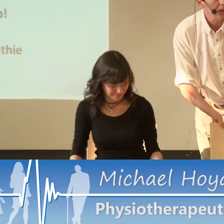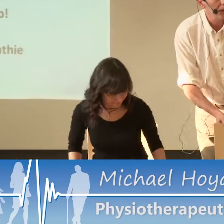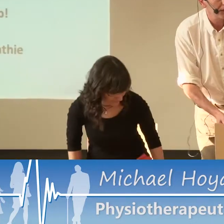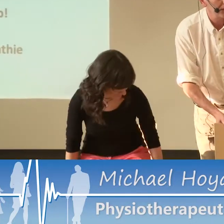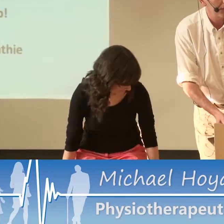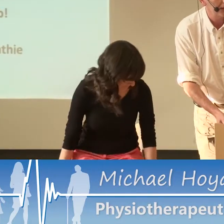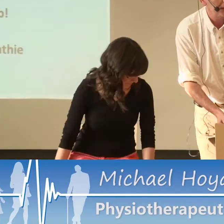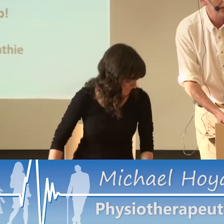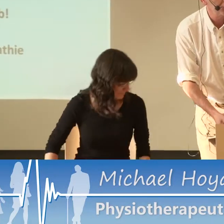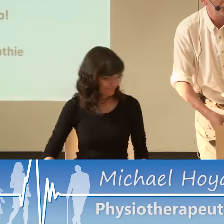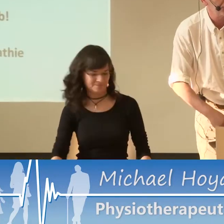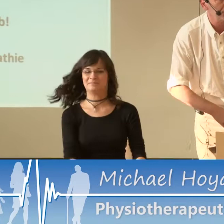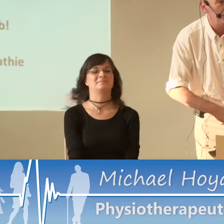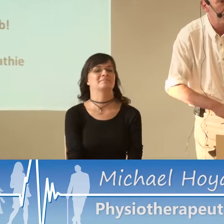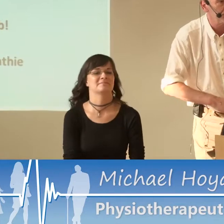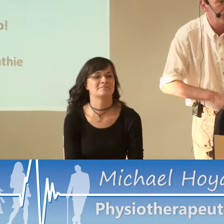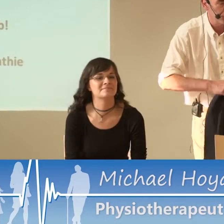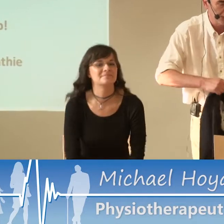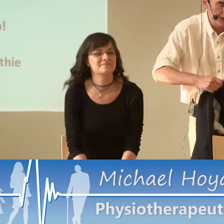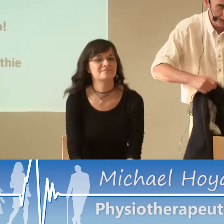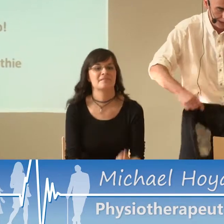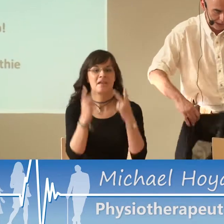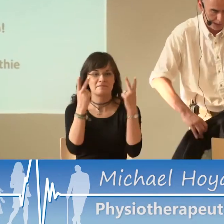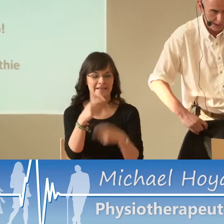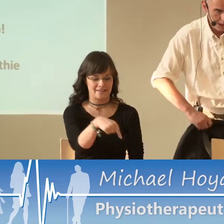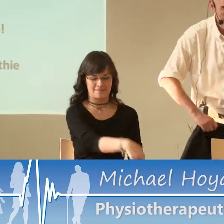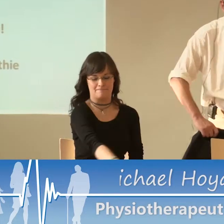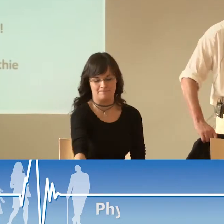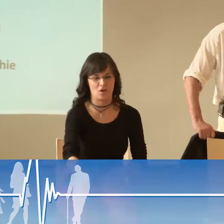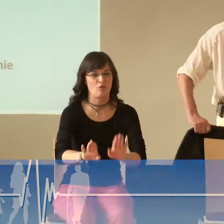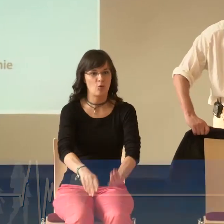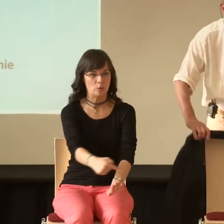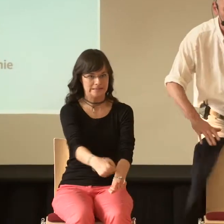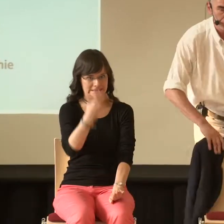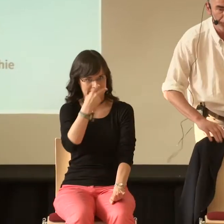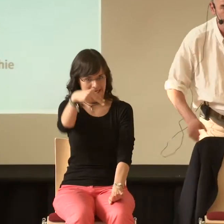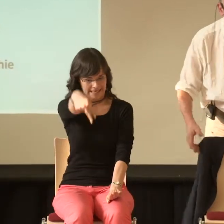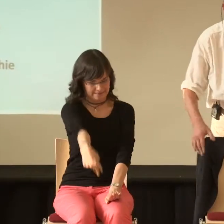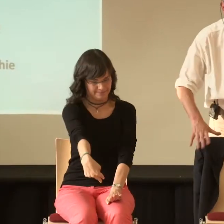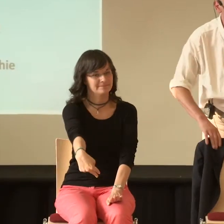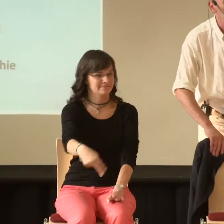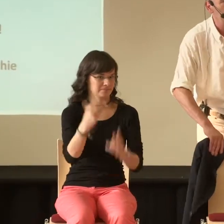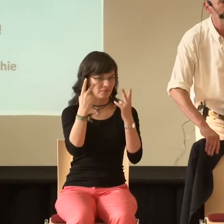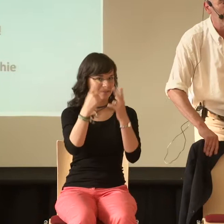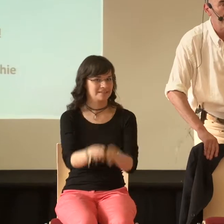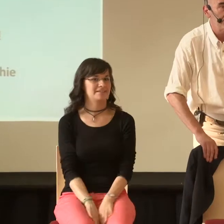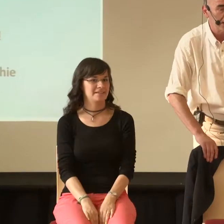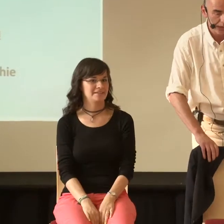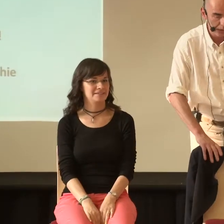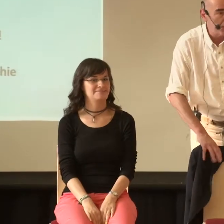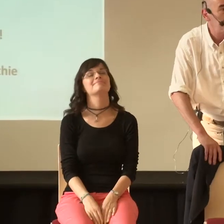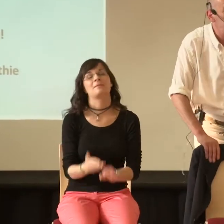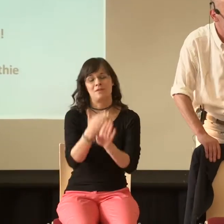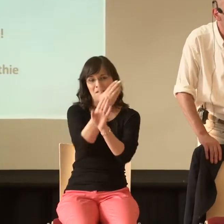Wichtig ist, dass die Patienten, die Betroffenen, meine Füße und meine Hände dann sehen. Also, im Vorfeld darf ich mich natürlich wie alle